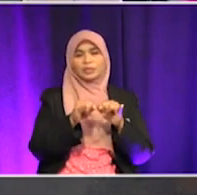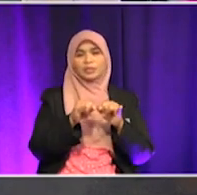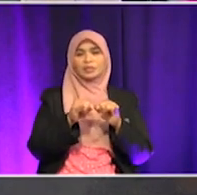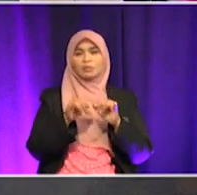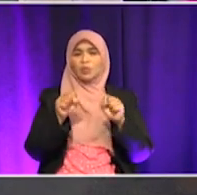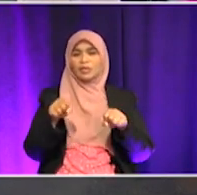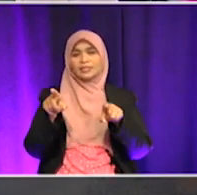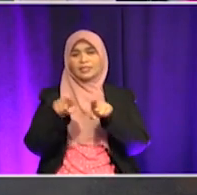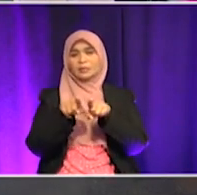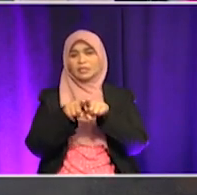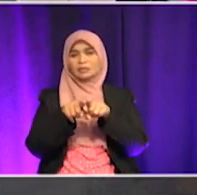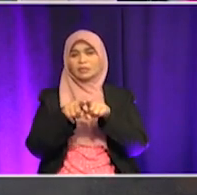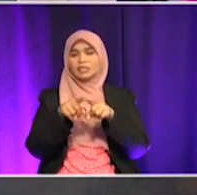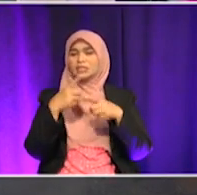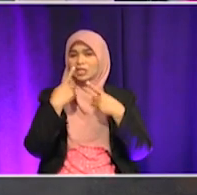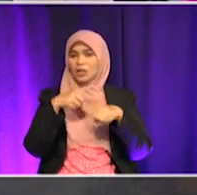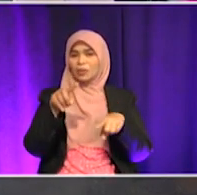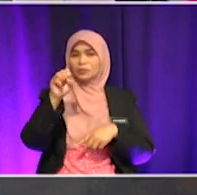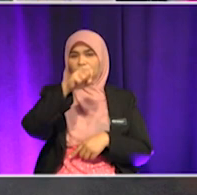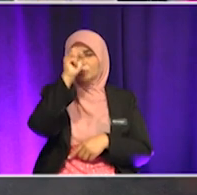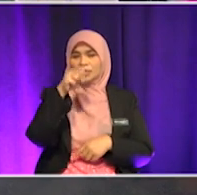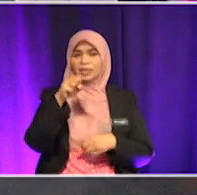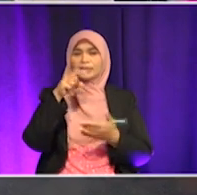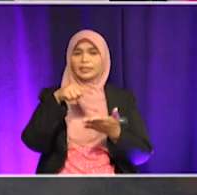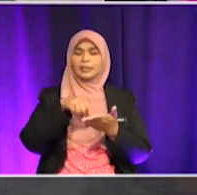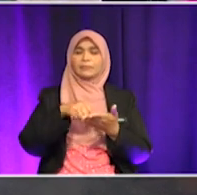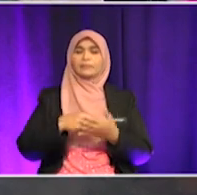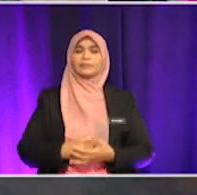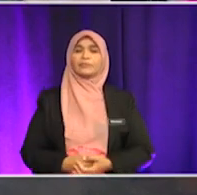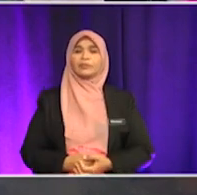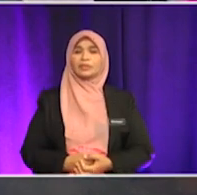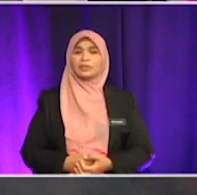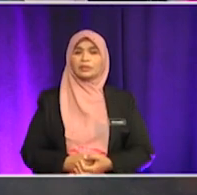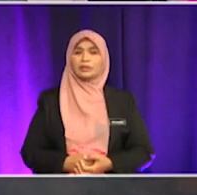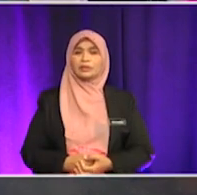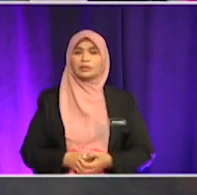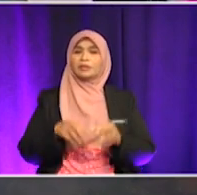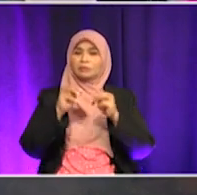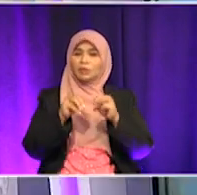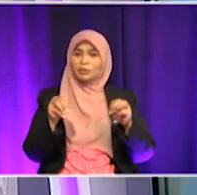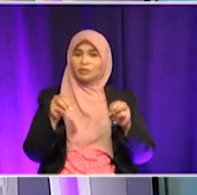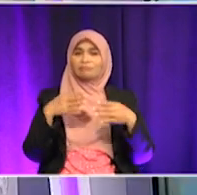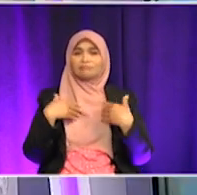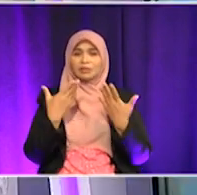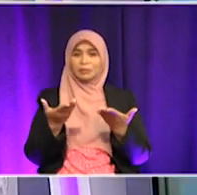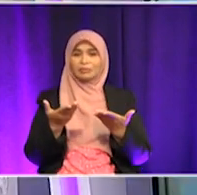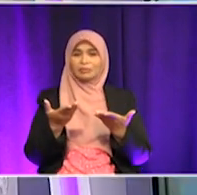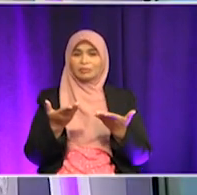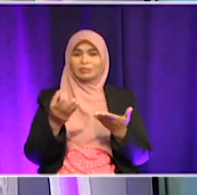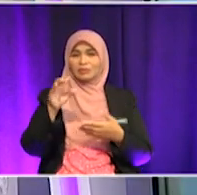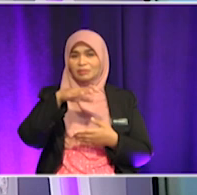cuba jawab soalan yang telah diberikan oleh Cikgu Amni di sini. Okey, murid-murid di Google Meet macam mana? Semua